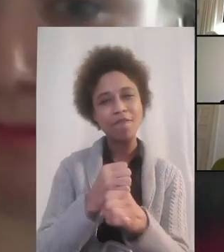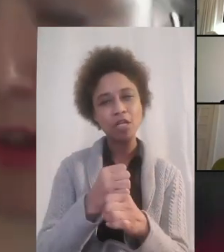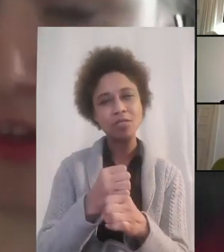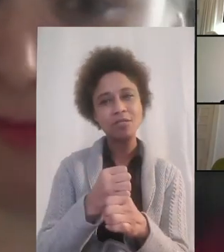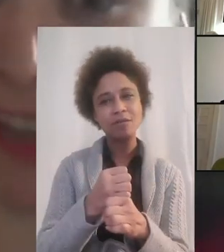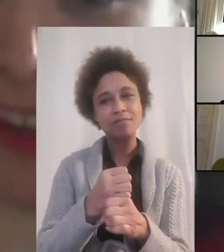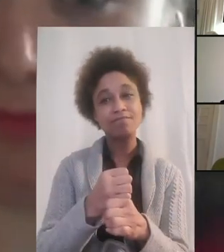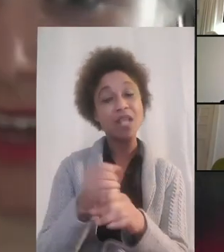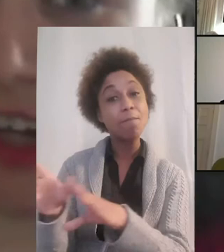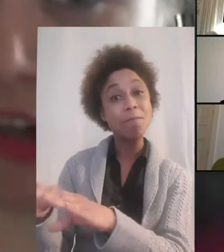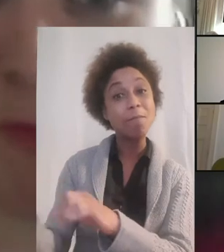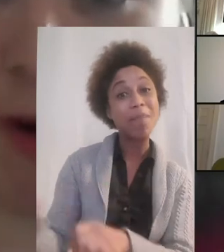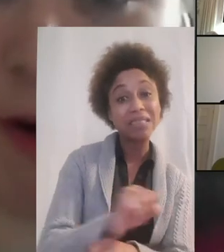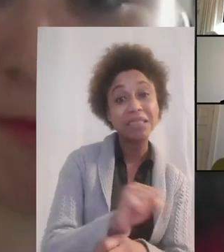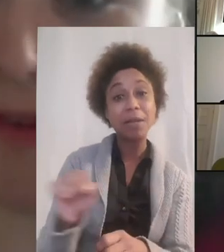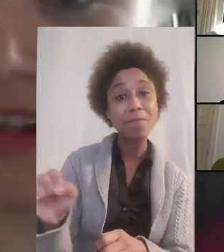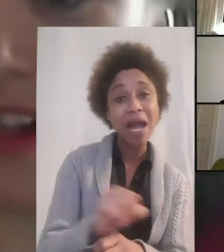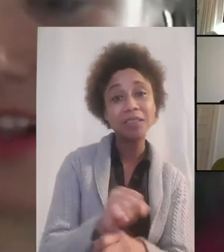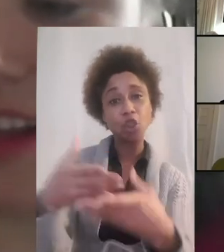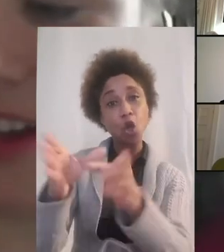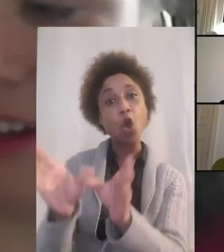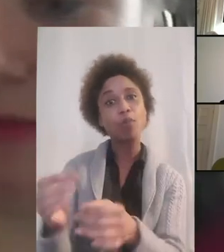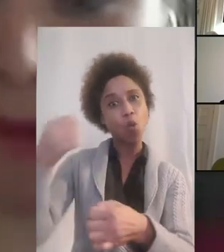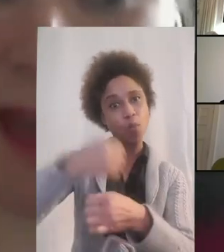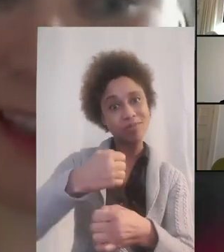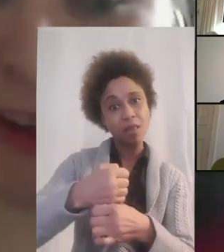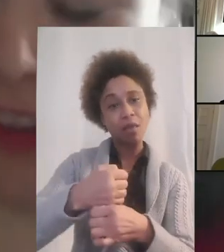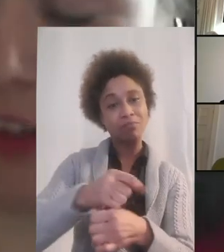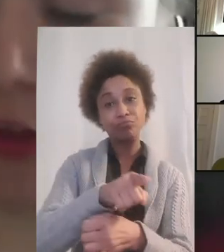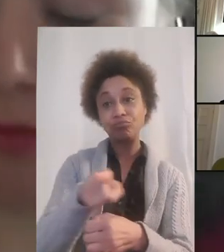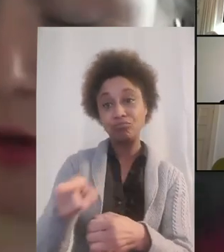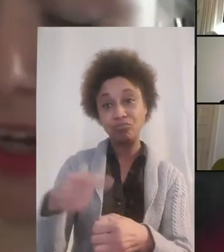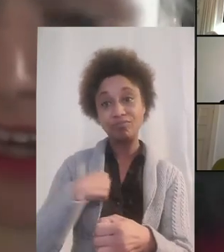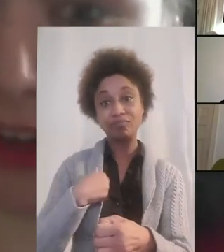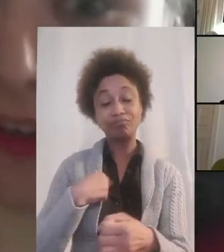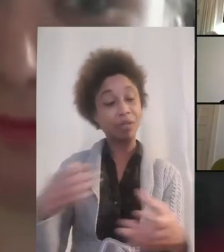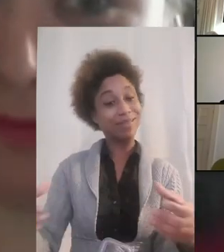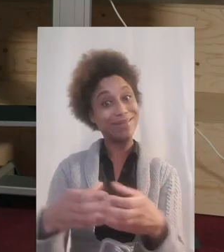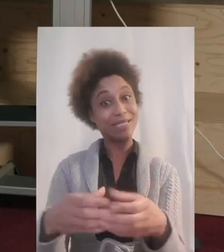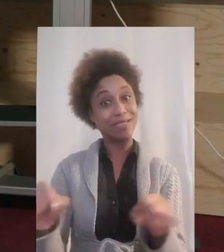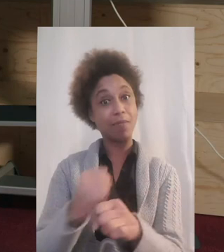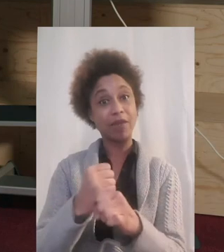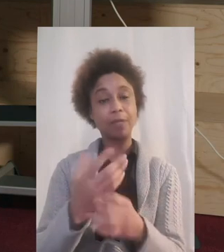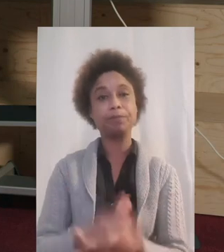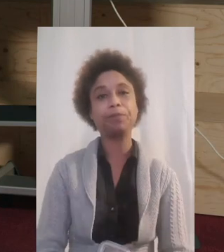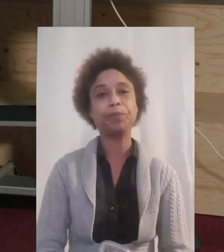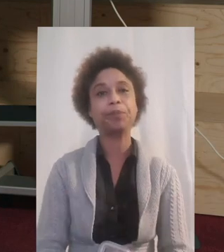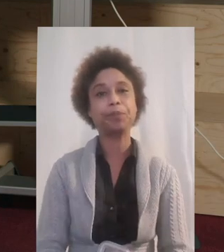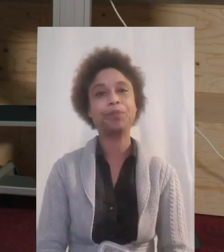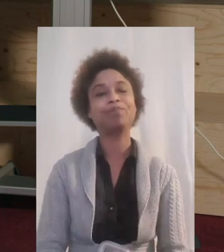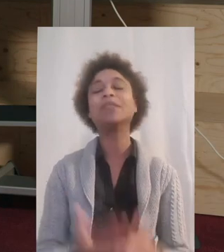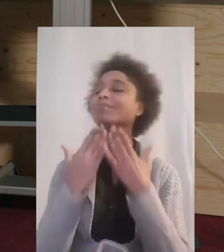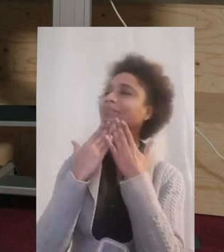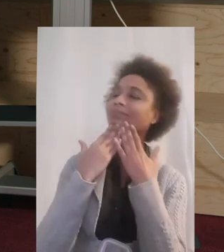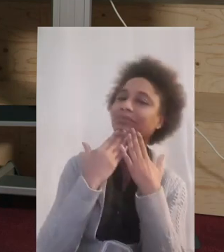daarmee participatiegroepen op. Waarbij je alle stakeholders bij elkaar haalt. Yes,